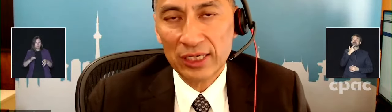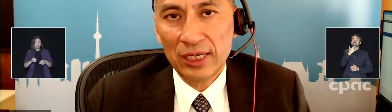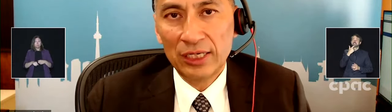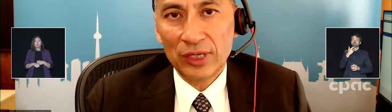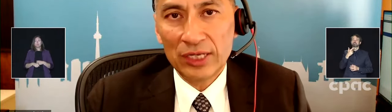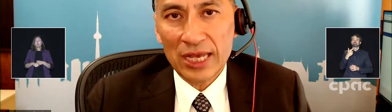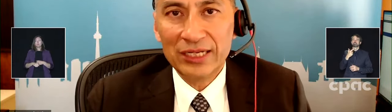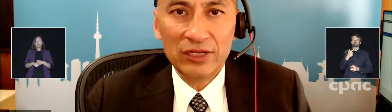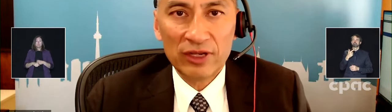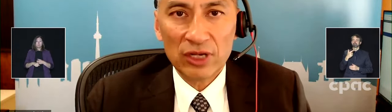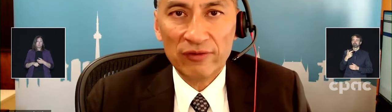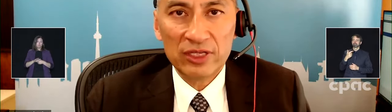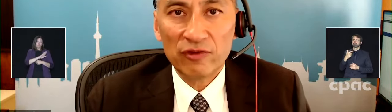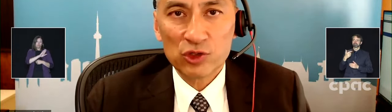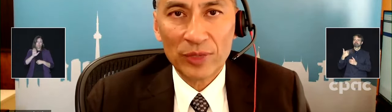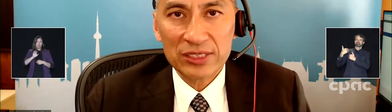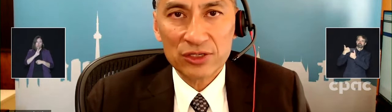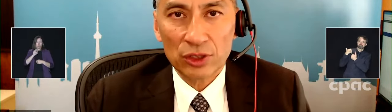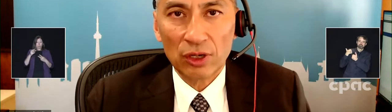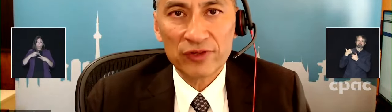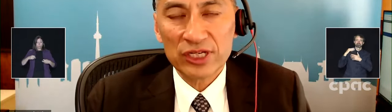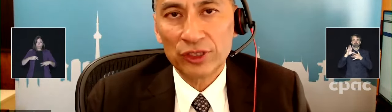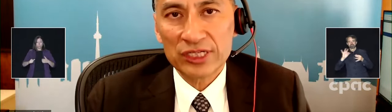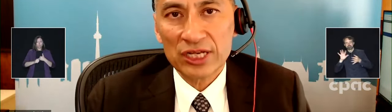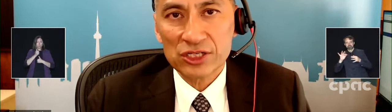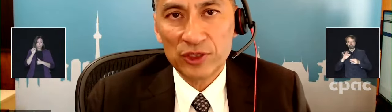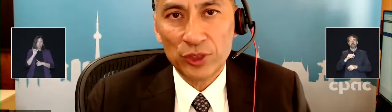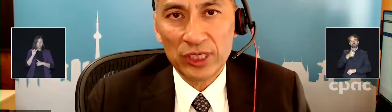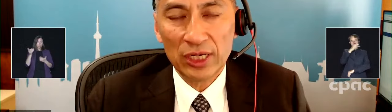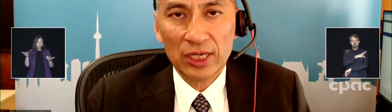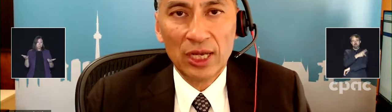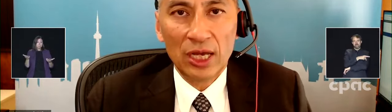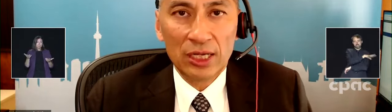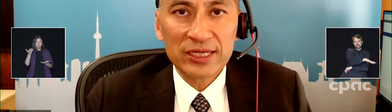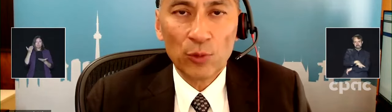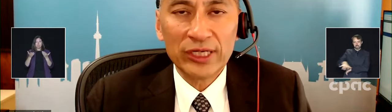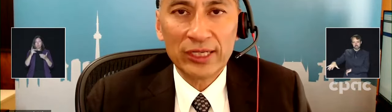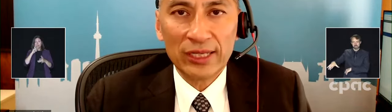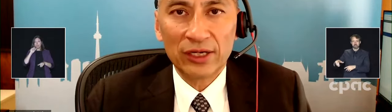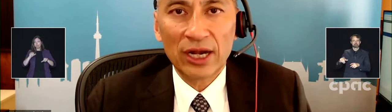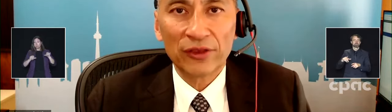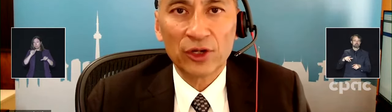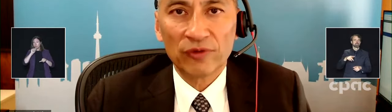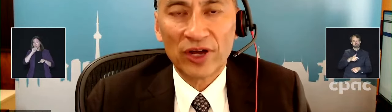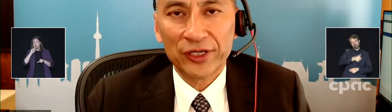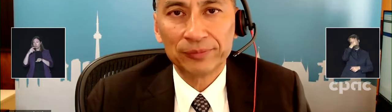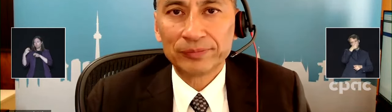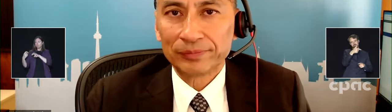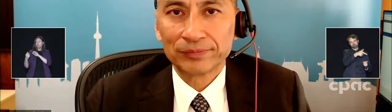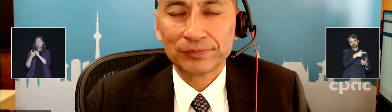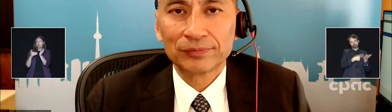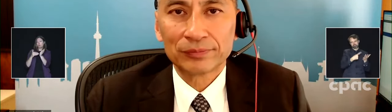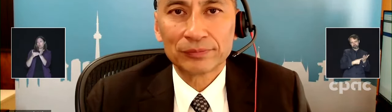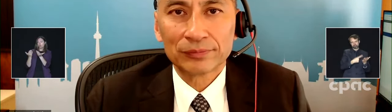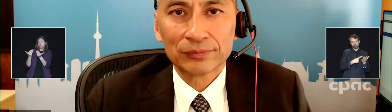you know, at an individual basis or, you know, obviously a good discussion between someone and their health care provider.